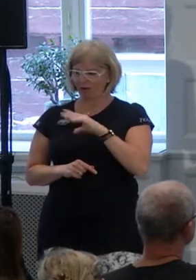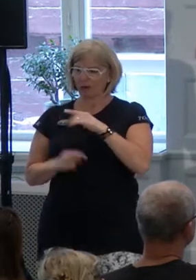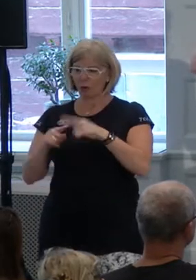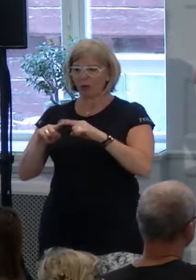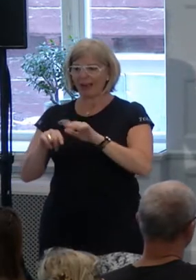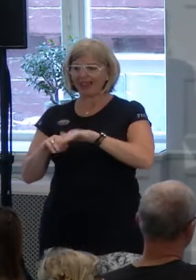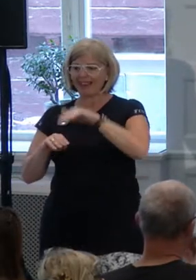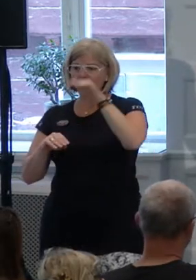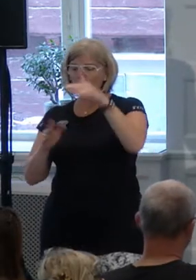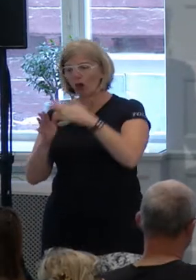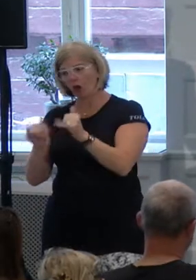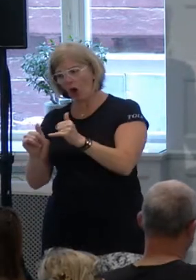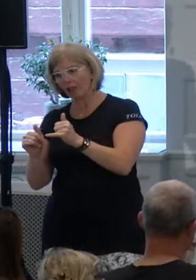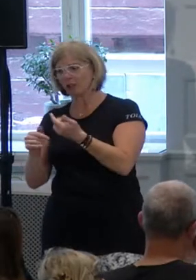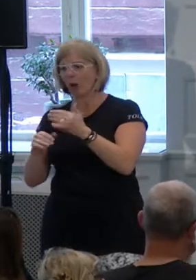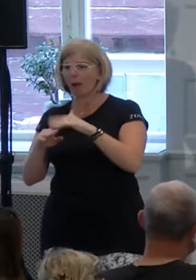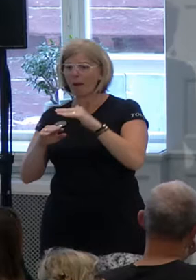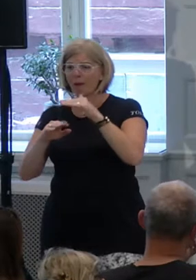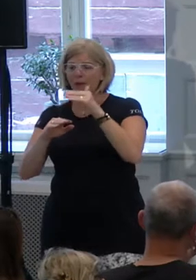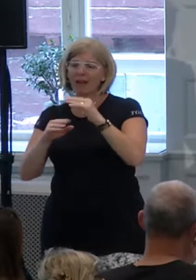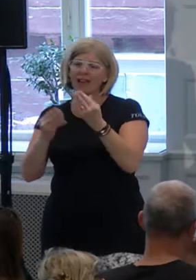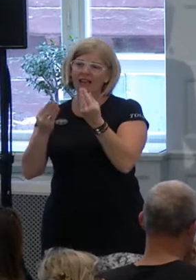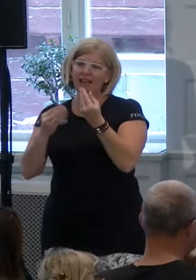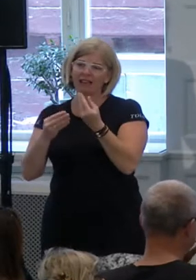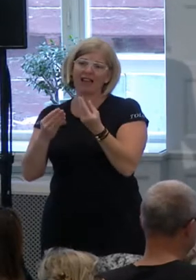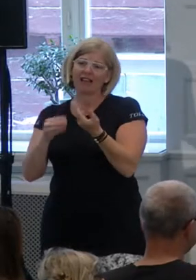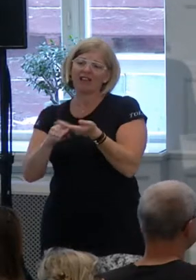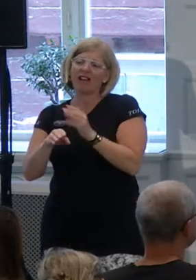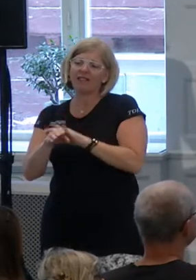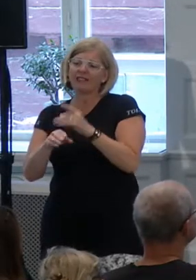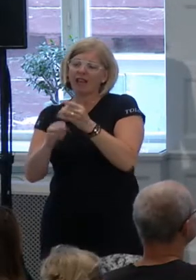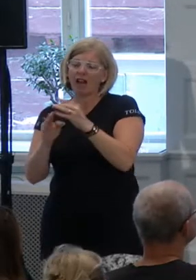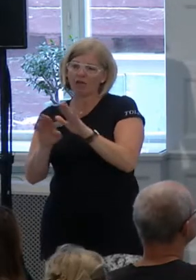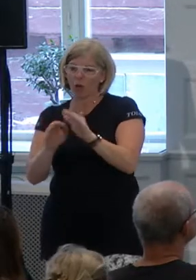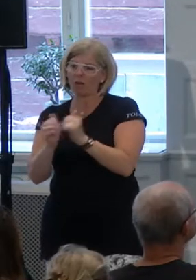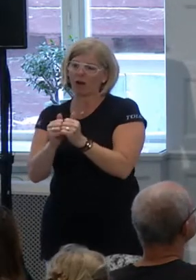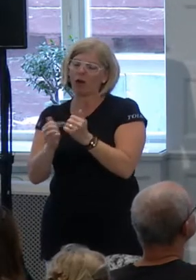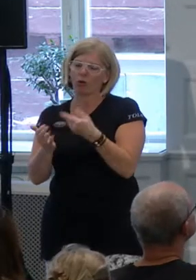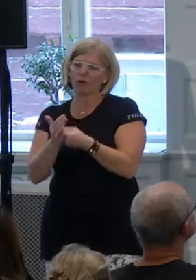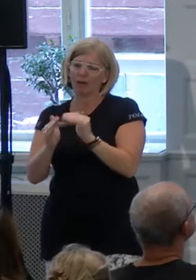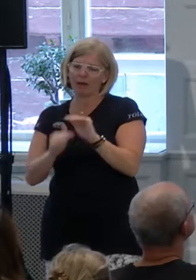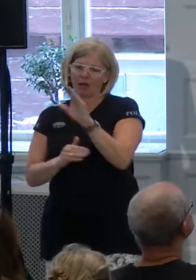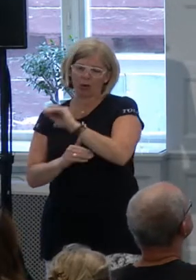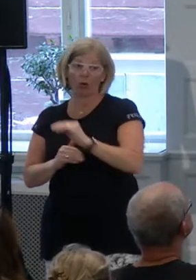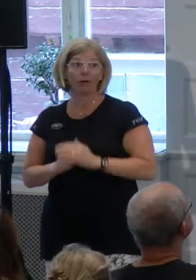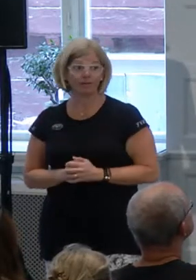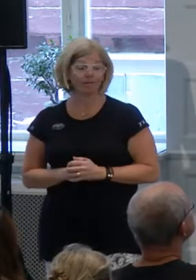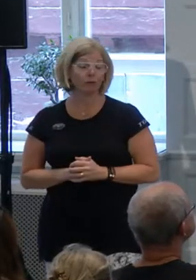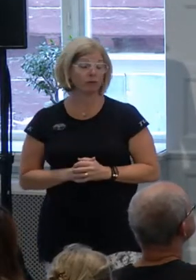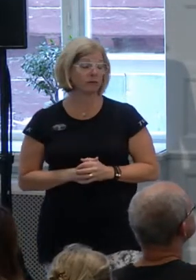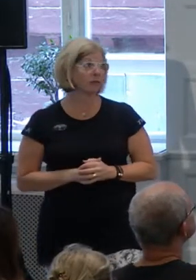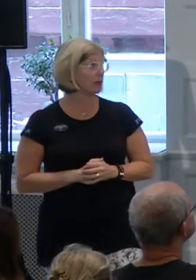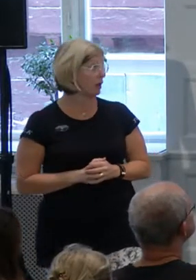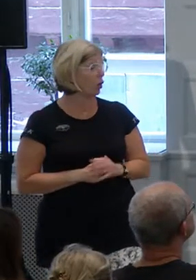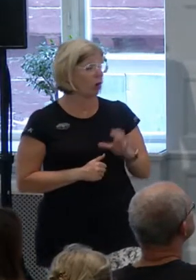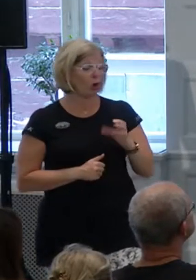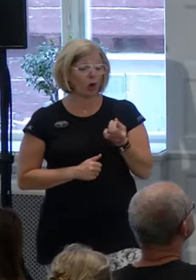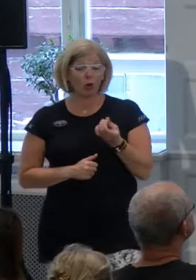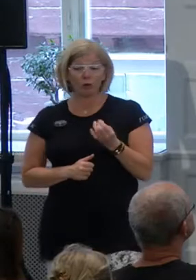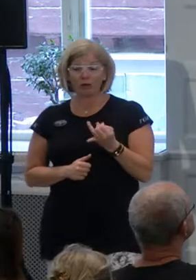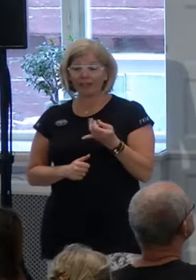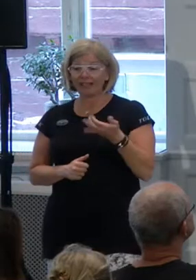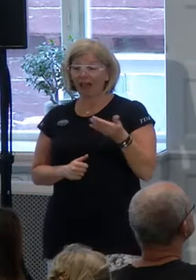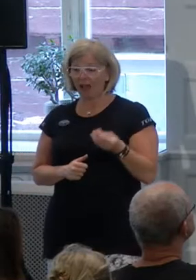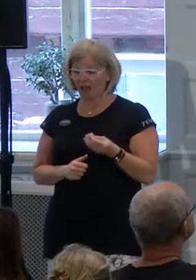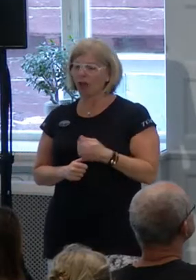kan man få mer kvalificerad vård, men det kostar också. Ja, precis. Sofia? Ja. Nej, men jag tror absolut att man ska använda sig av,